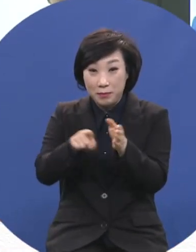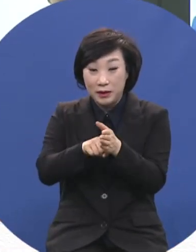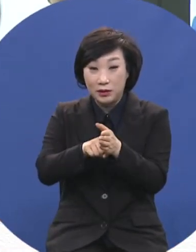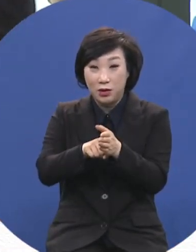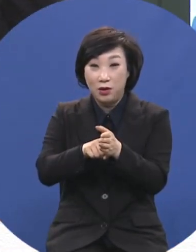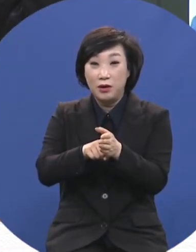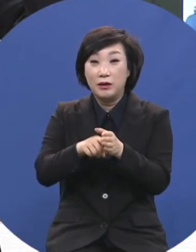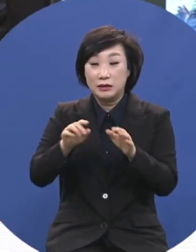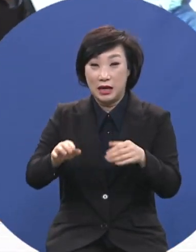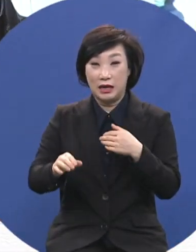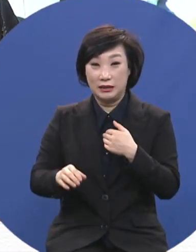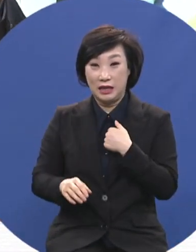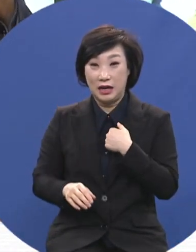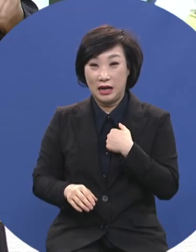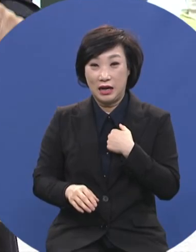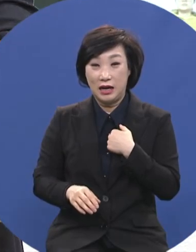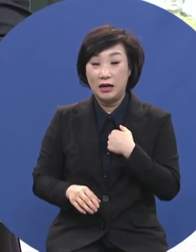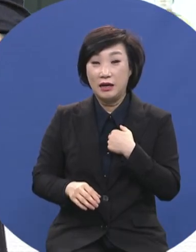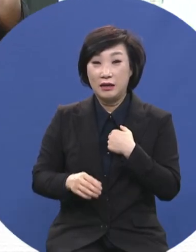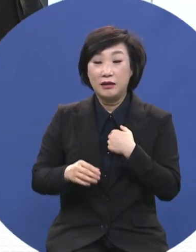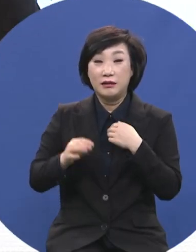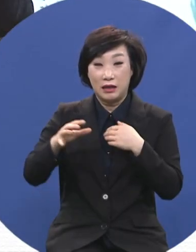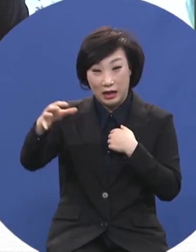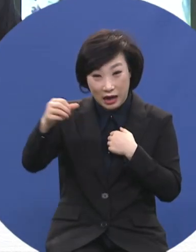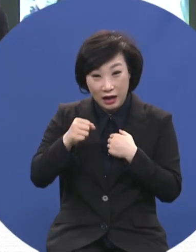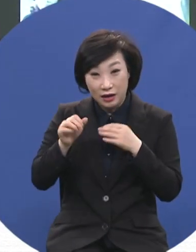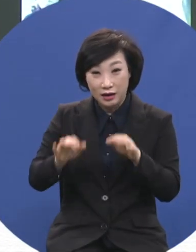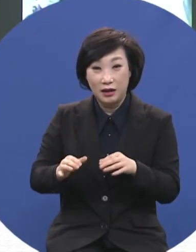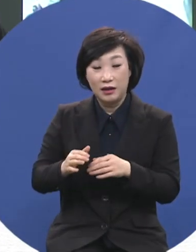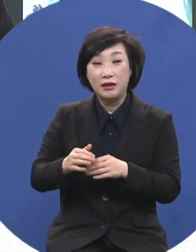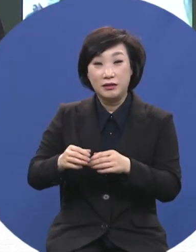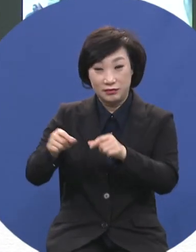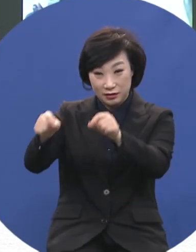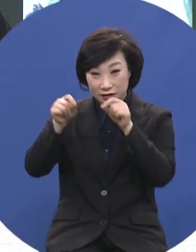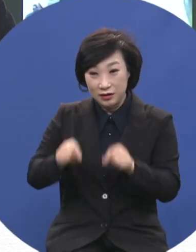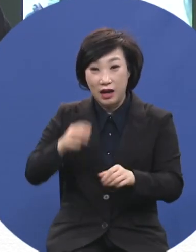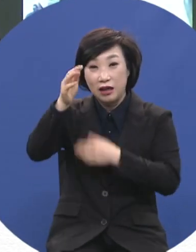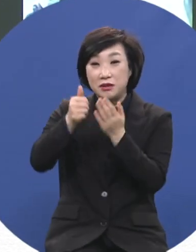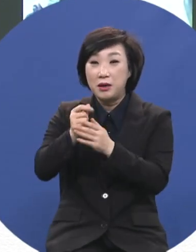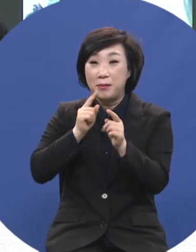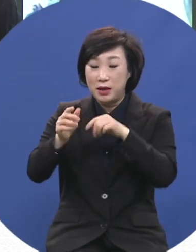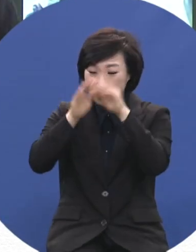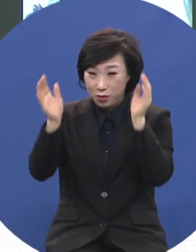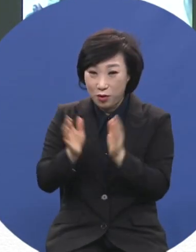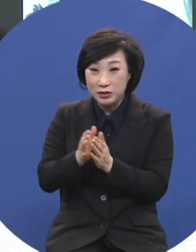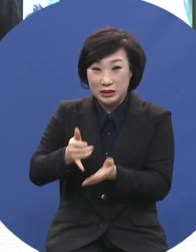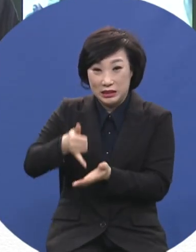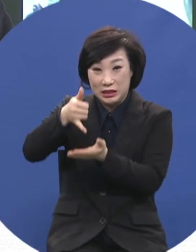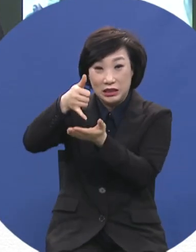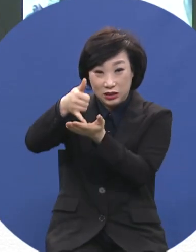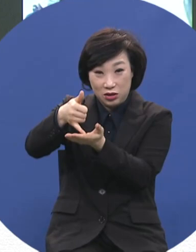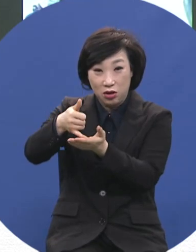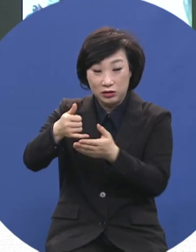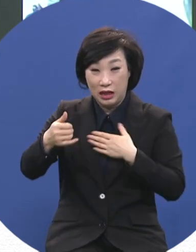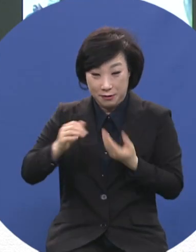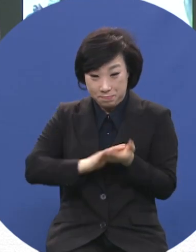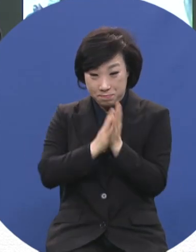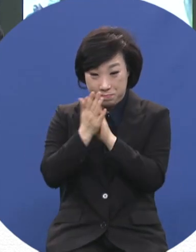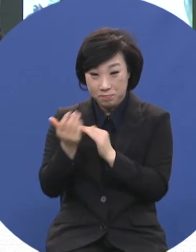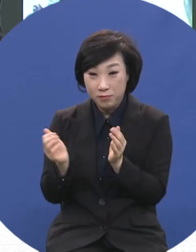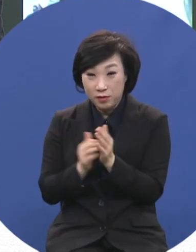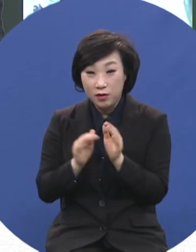믿어져 내게 적용돼요. 하나님 말씀이라는 전체적 인격으로 인격화되어 있을